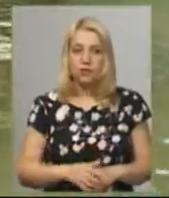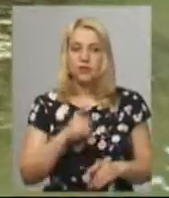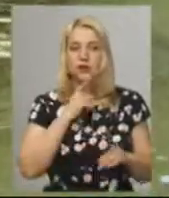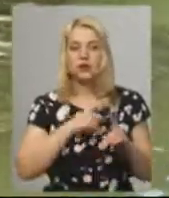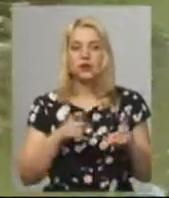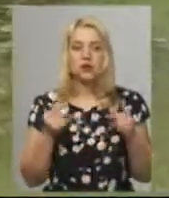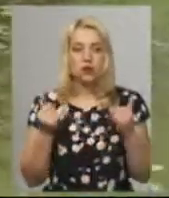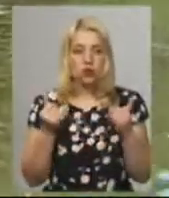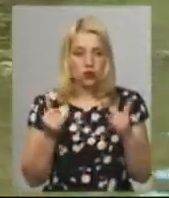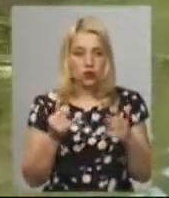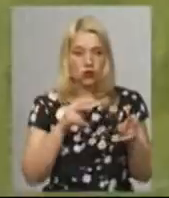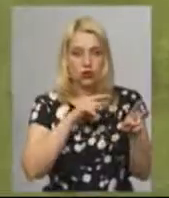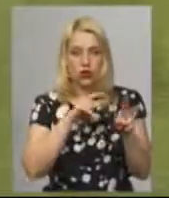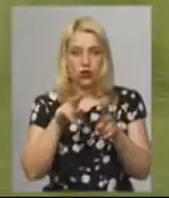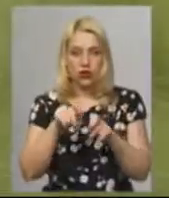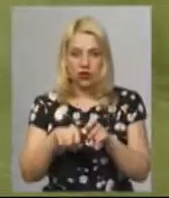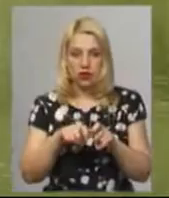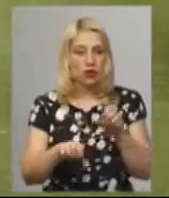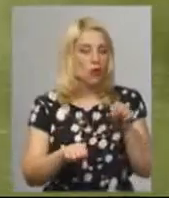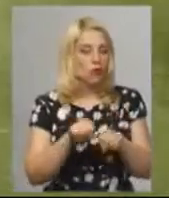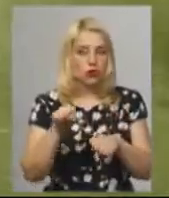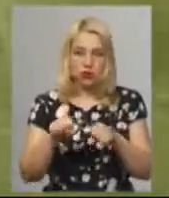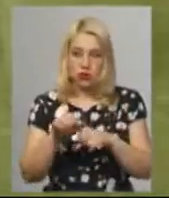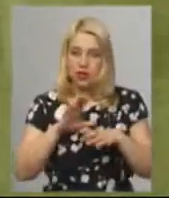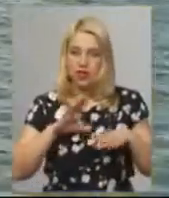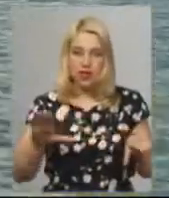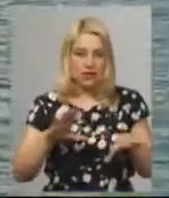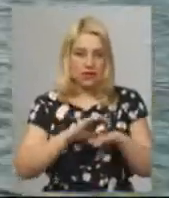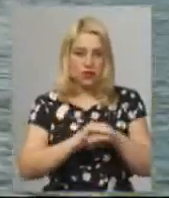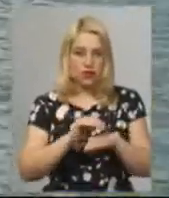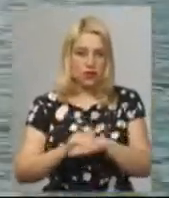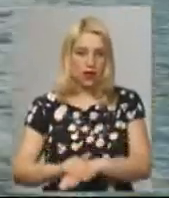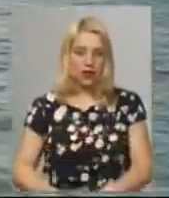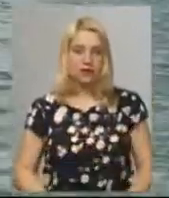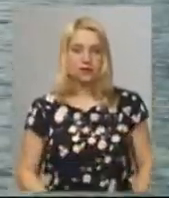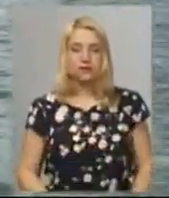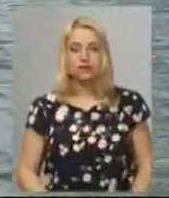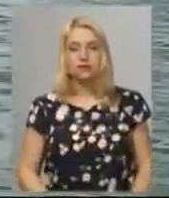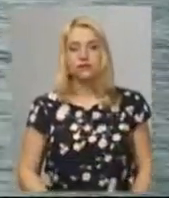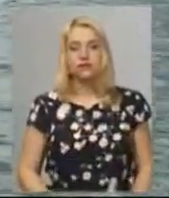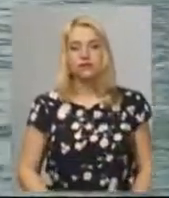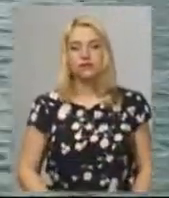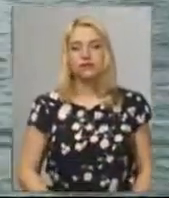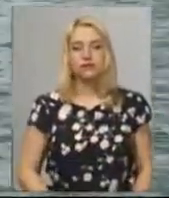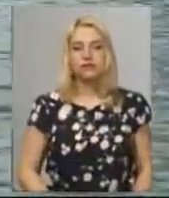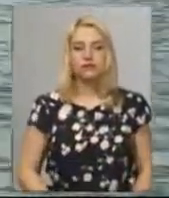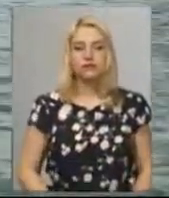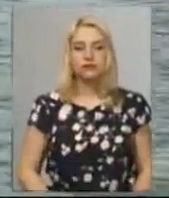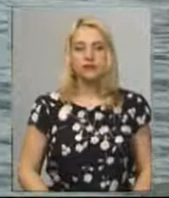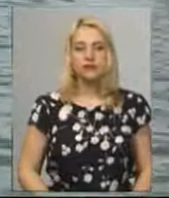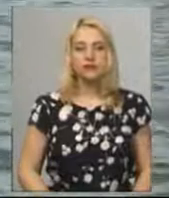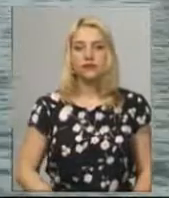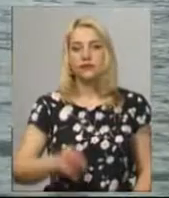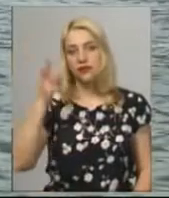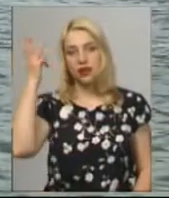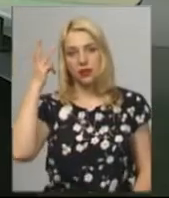12 осіб, додає Маріна Козак. Під час сьогоднішнього рейду порушень не зафіксували. Катерина Шевчук, Юрій Чорний. Новини на Суспільному. Хмельницький.